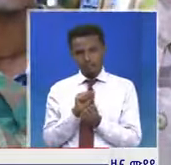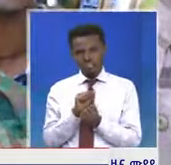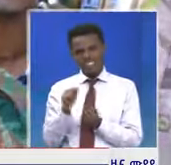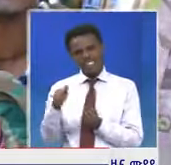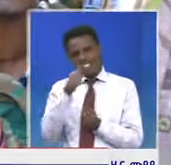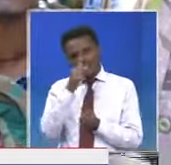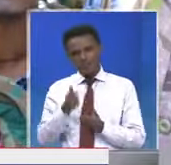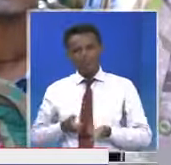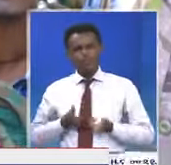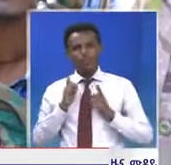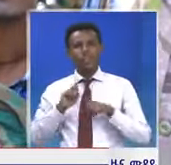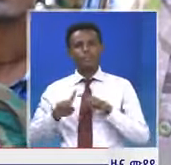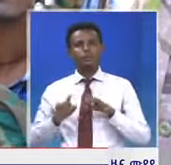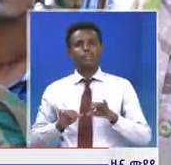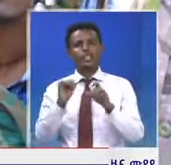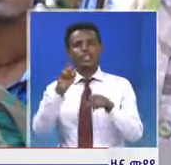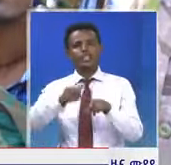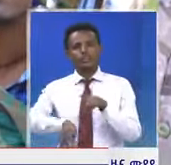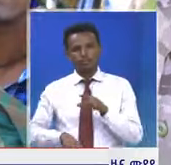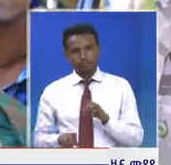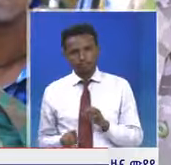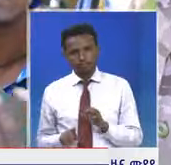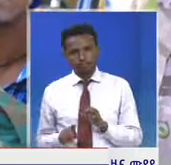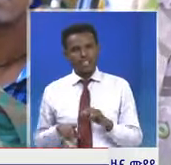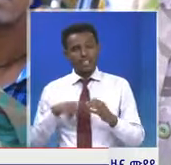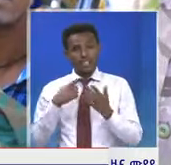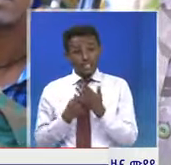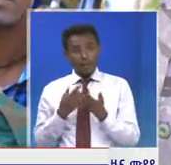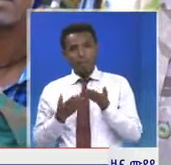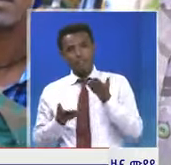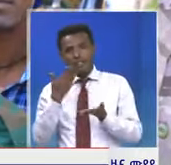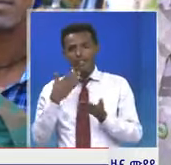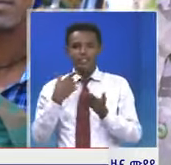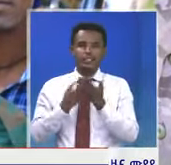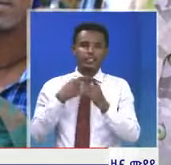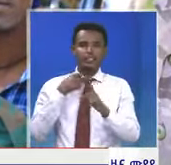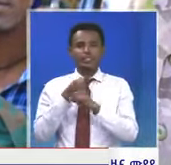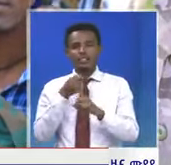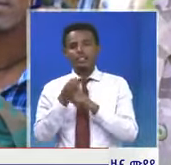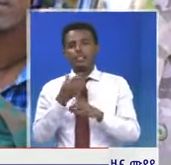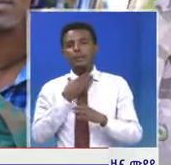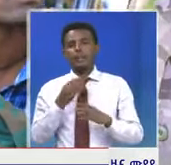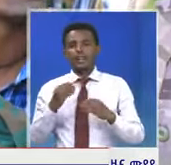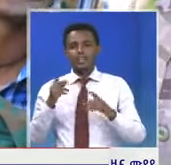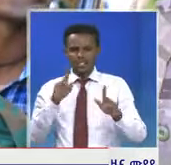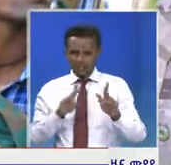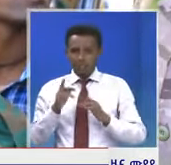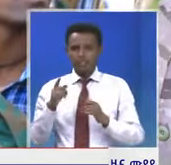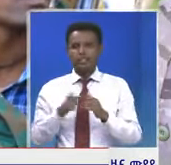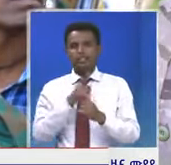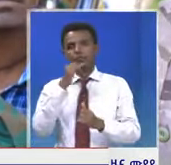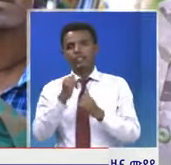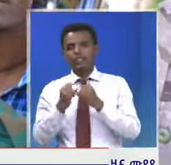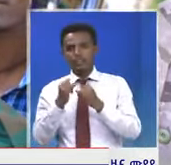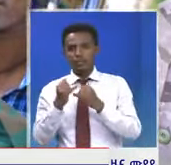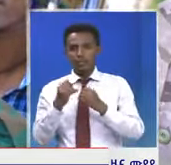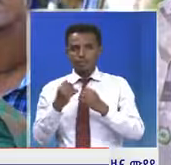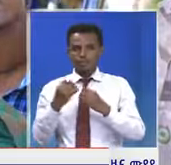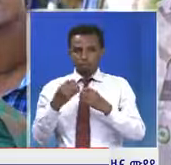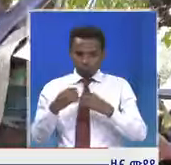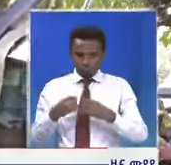ኢትዮጵያ መኖር ማችልም መቀጠል ማችልም። ለዚህ ቢያንስ ለዚህ ትግል ደግሞ የአማራ ህዝብ ከጫፍ እስከ ጫፍ መቀላቀል መቻል አለበት።